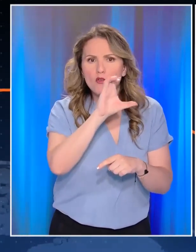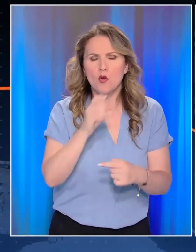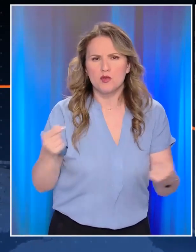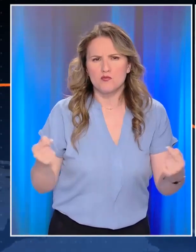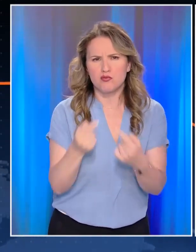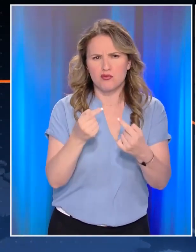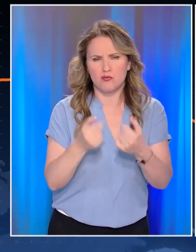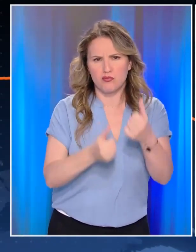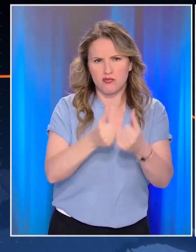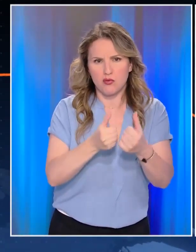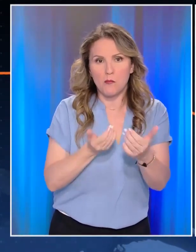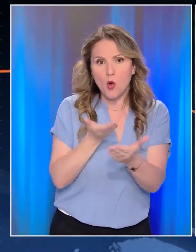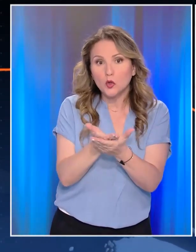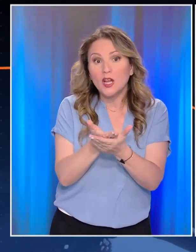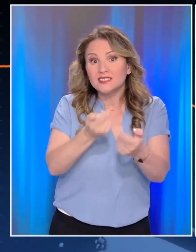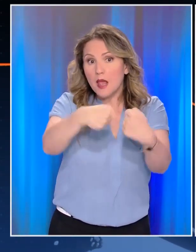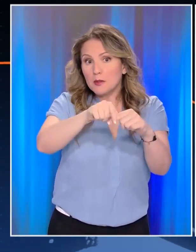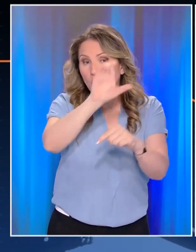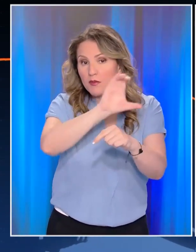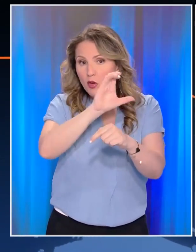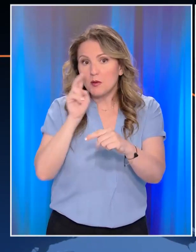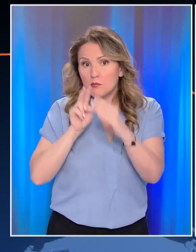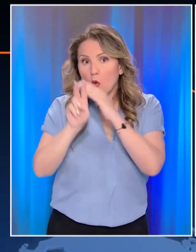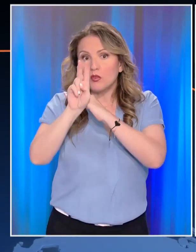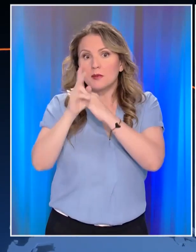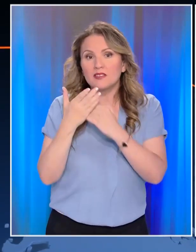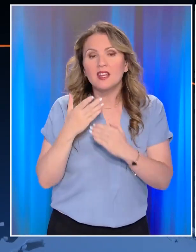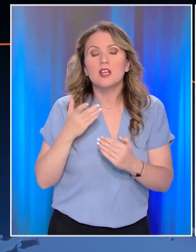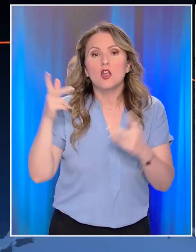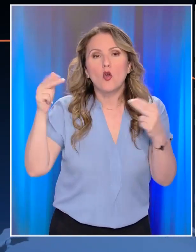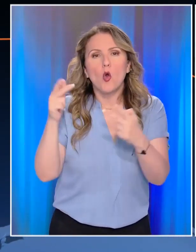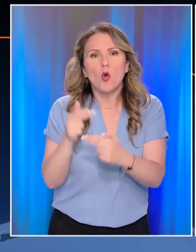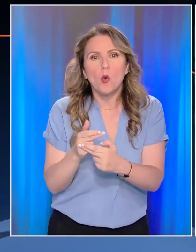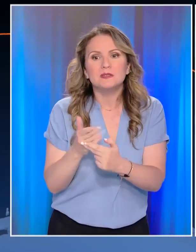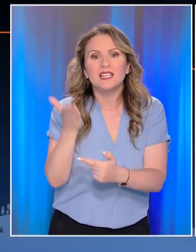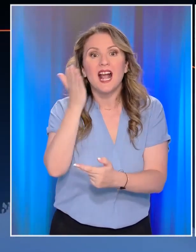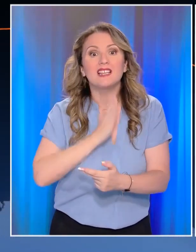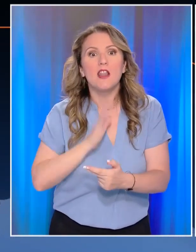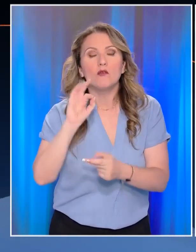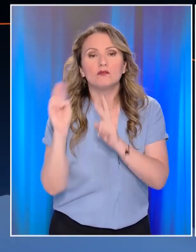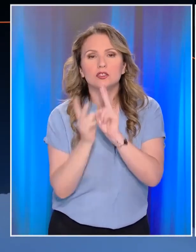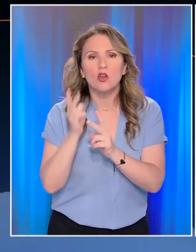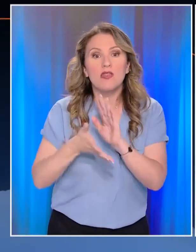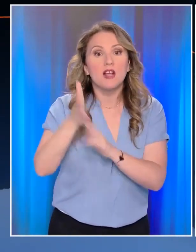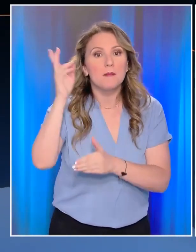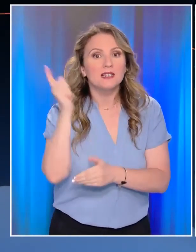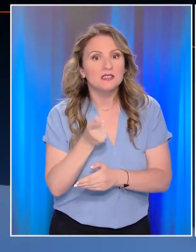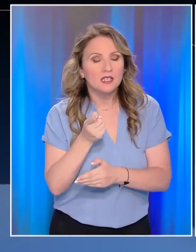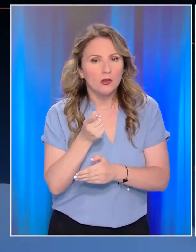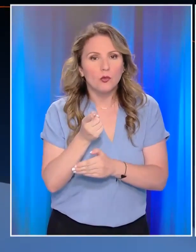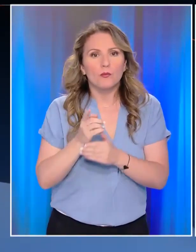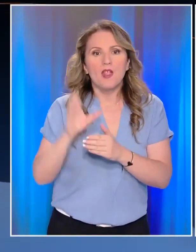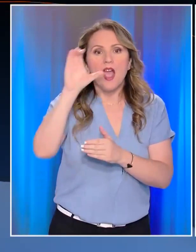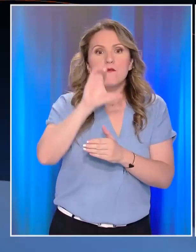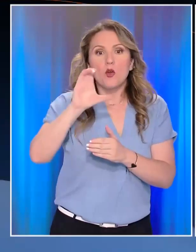άγρια κόντρα για την πρόταση των Βρυξελών που προβλέπει οριζόντιο ψαλίδι στην κατανάλωση φυσικού αερίου κατά 15%.